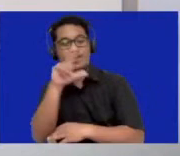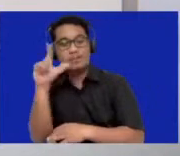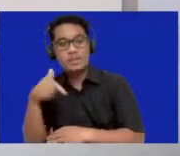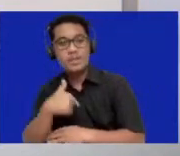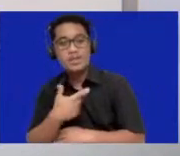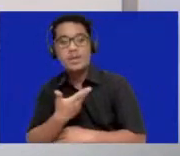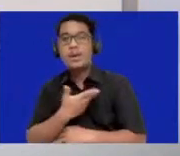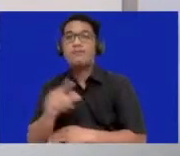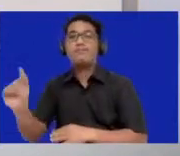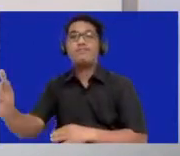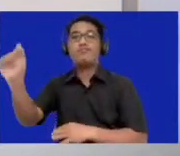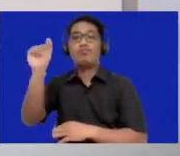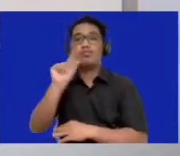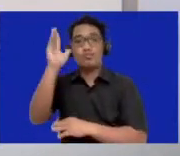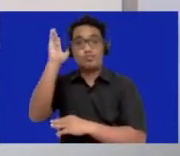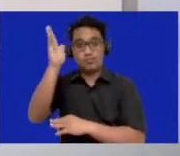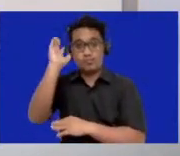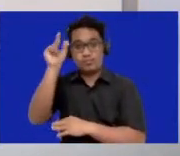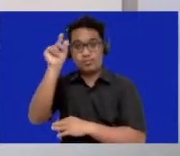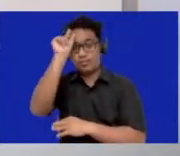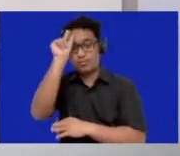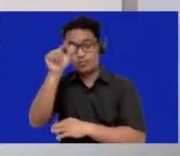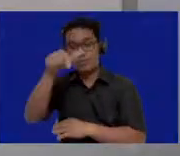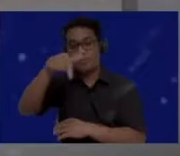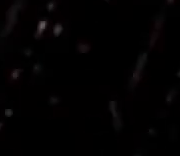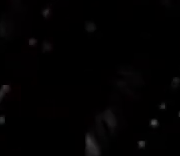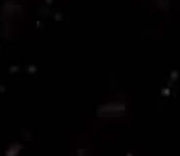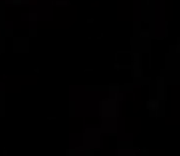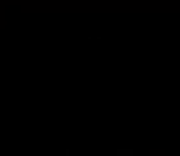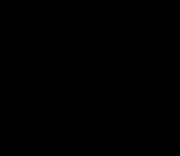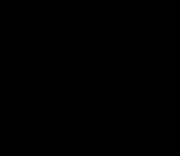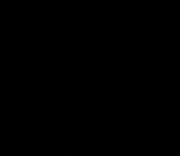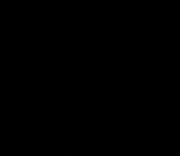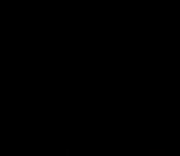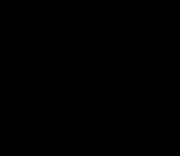Mr. Sukamsi, the time is yours.